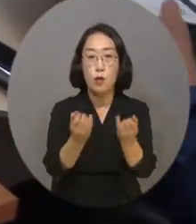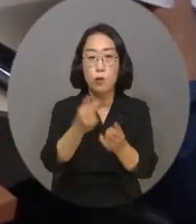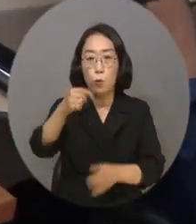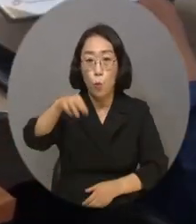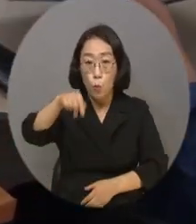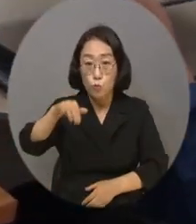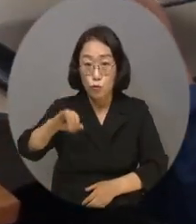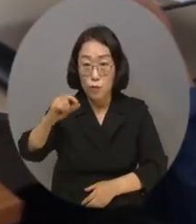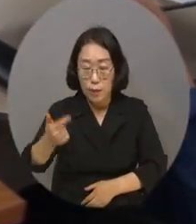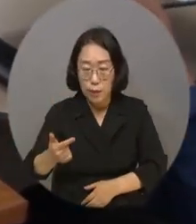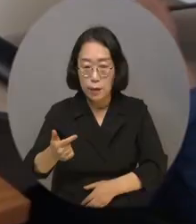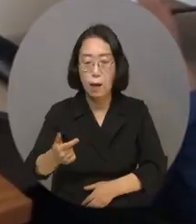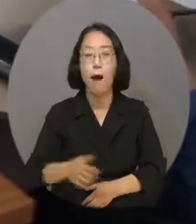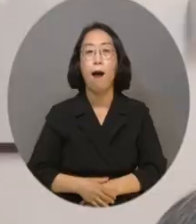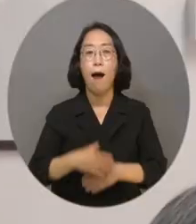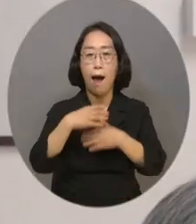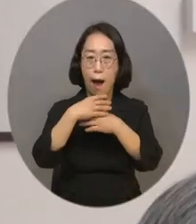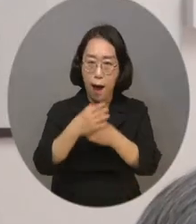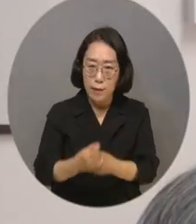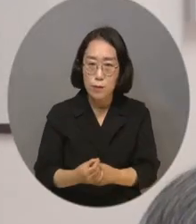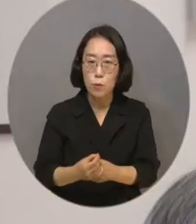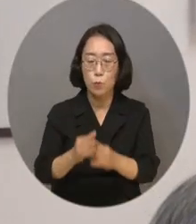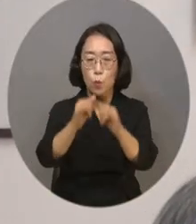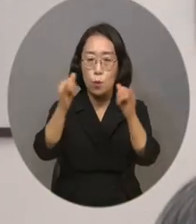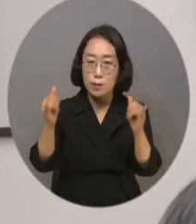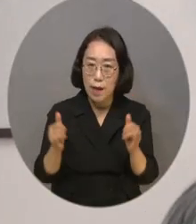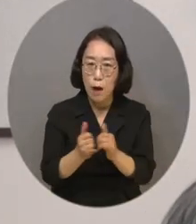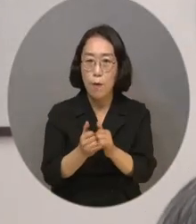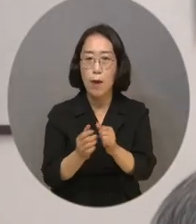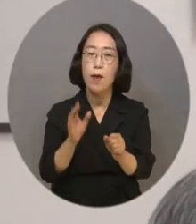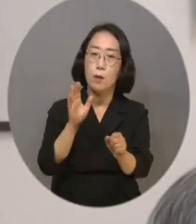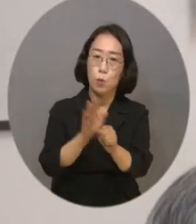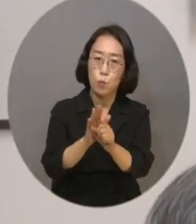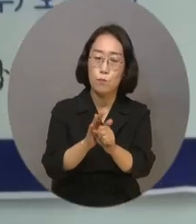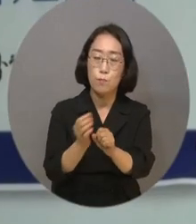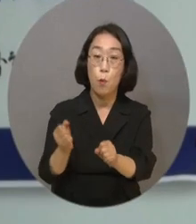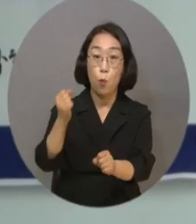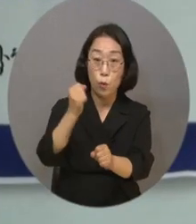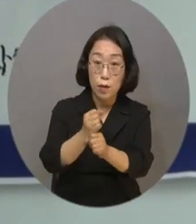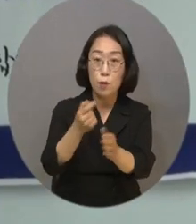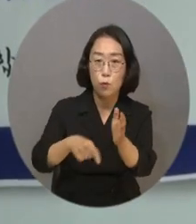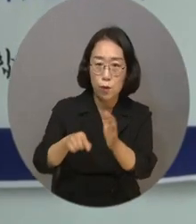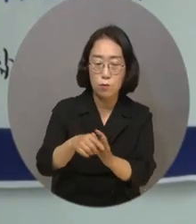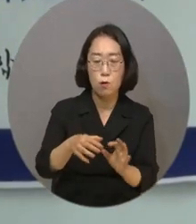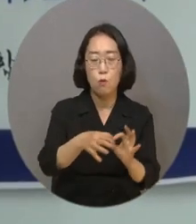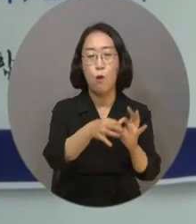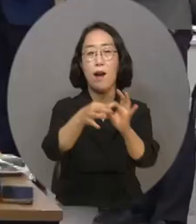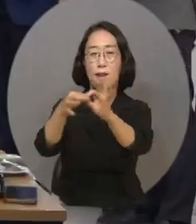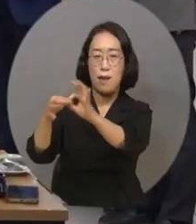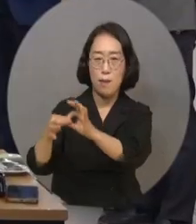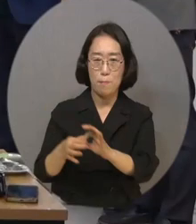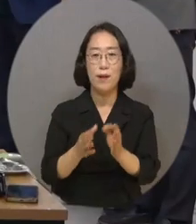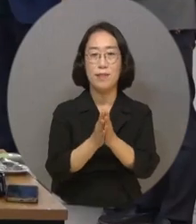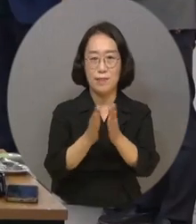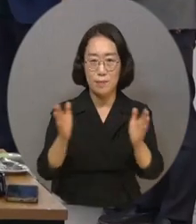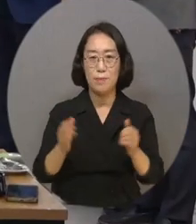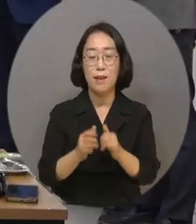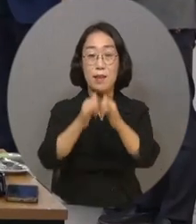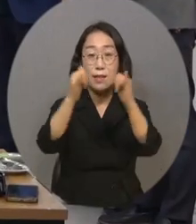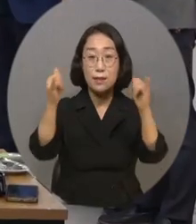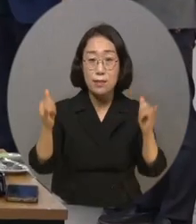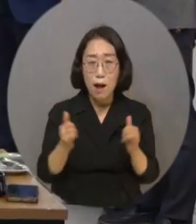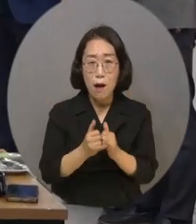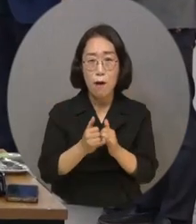노숙인이 심리 안정과 사회복귀를 지원할 수 있는 체계적인 관계망 구축이 시작되었습니다. 우리 사회의 복지